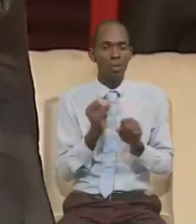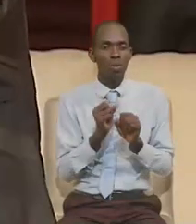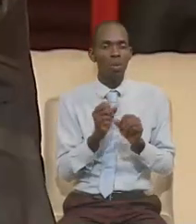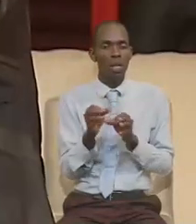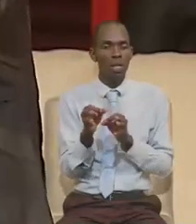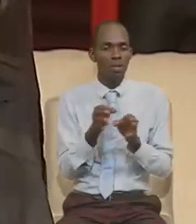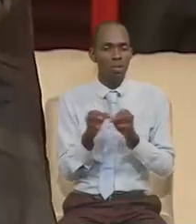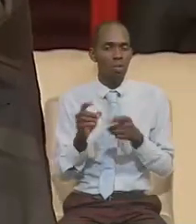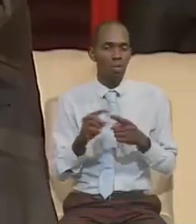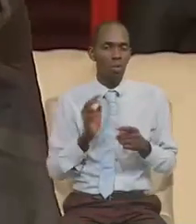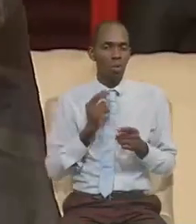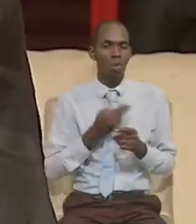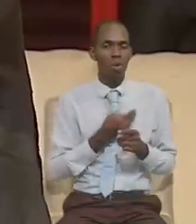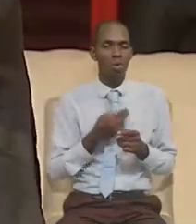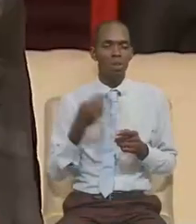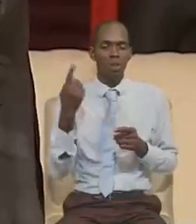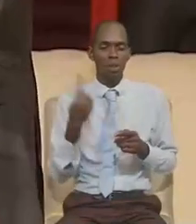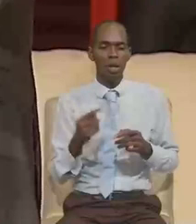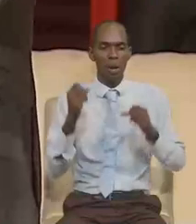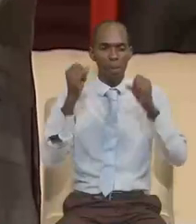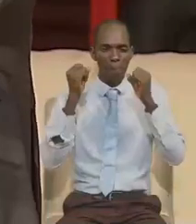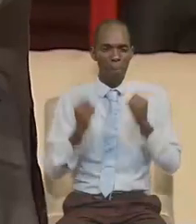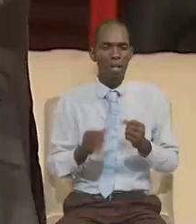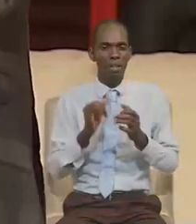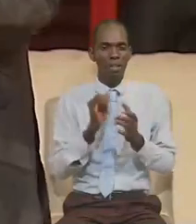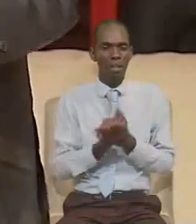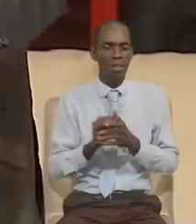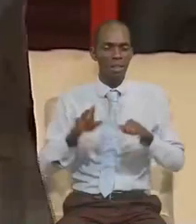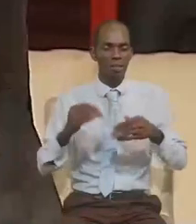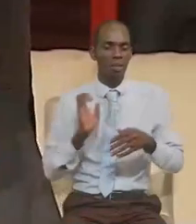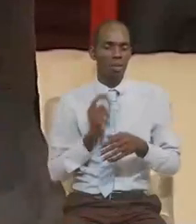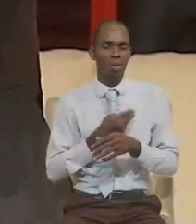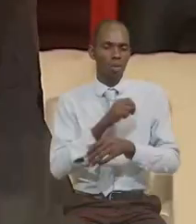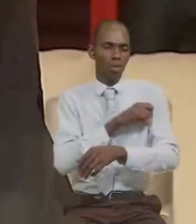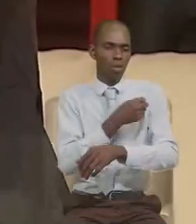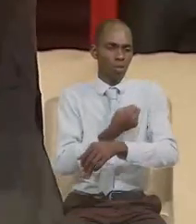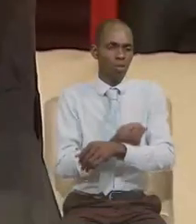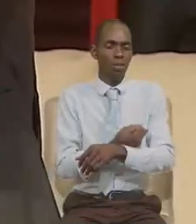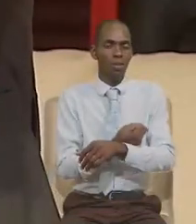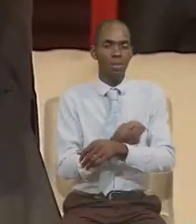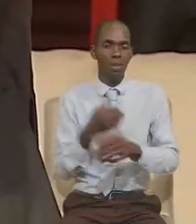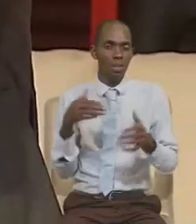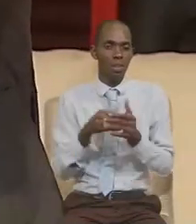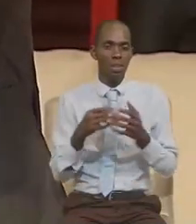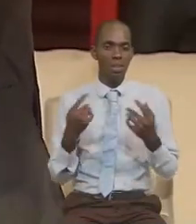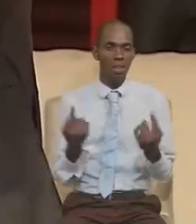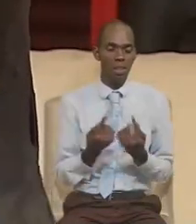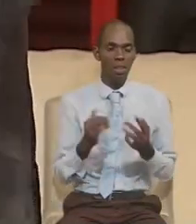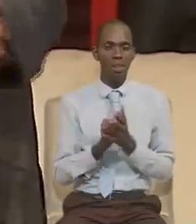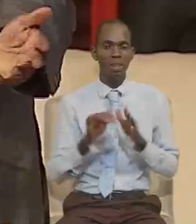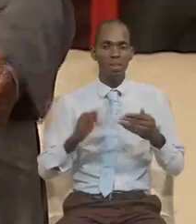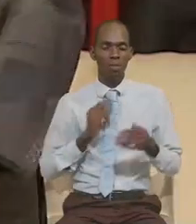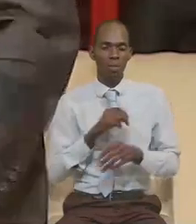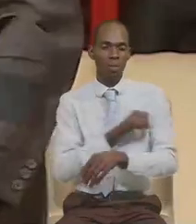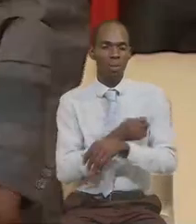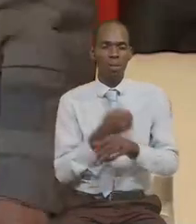donne la force qui nous fortifie contre Satan, contre toutes